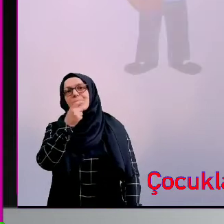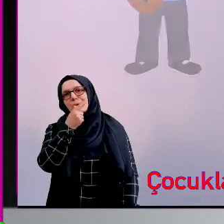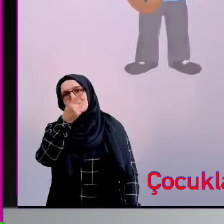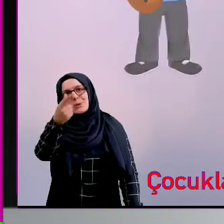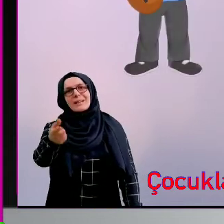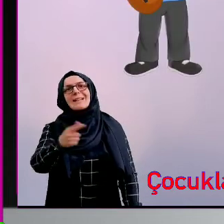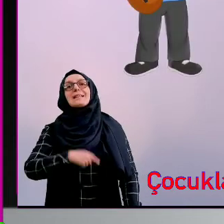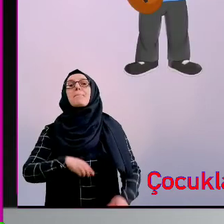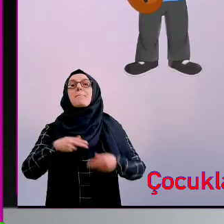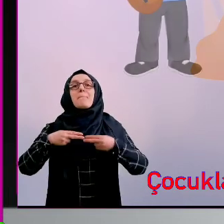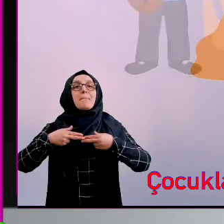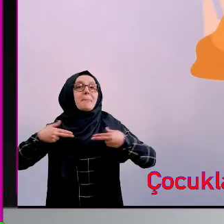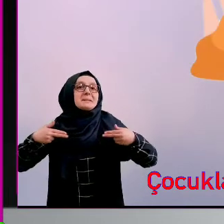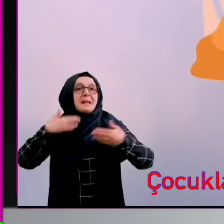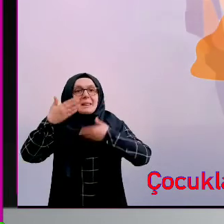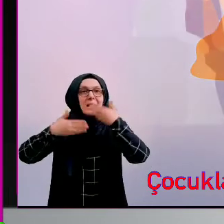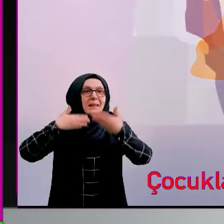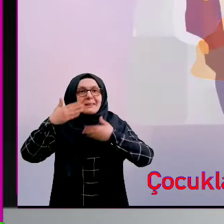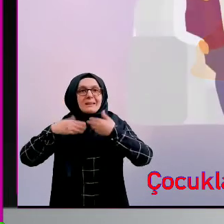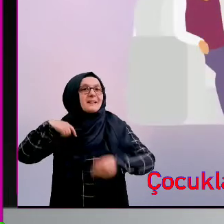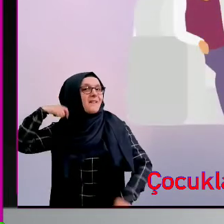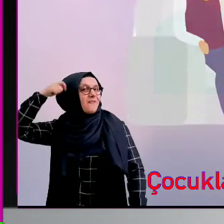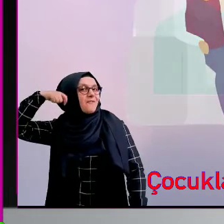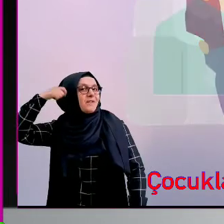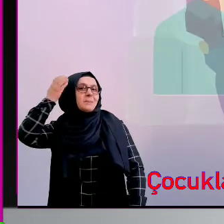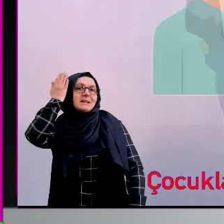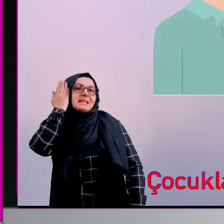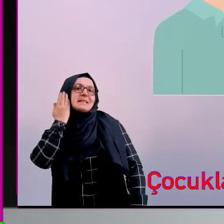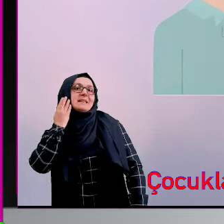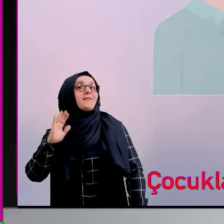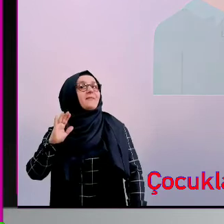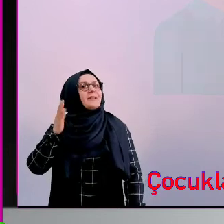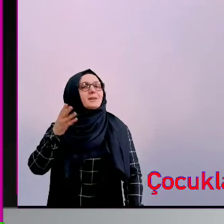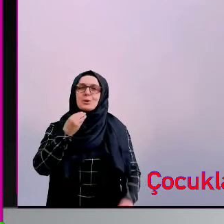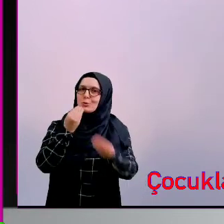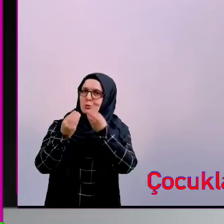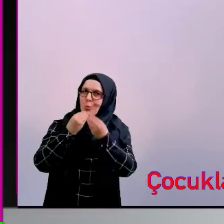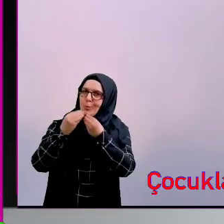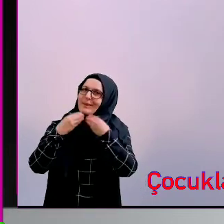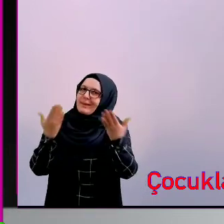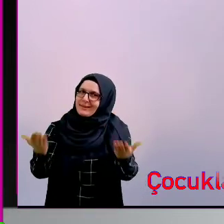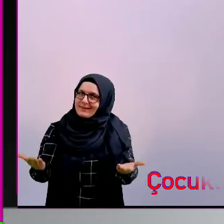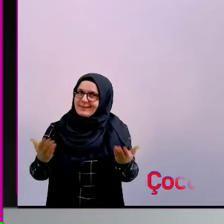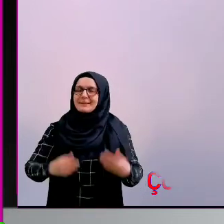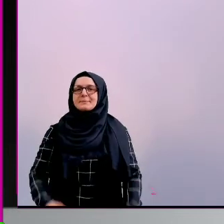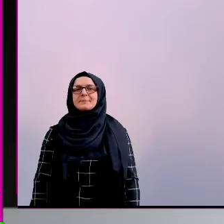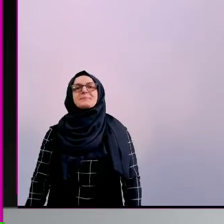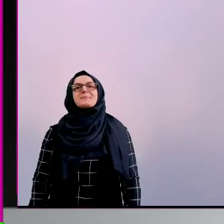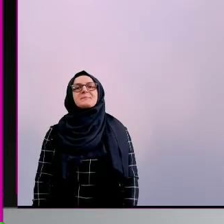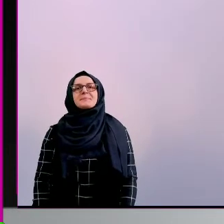yapın, şarkı söyleyin, masallar anlatın, film izleyin ya da sohbet edin. Bu etkinlikler sayesinde